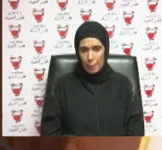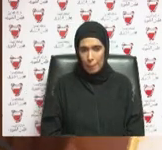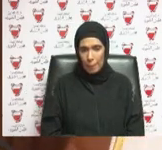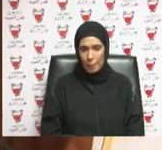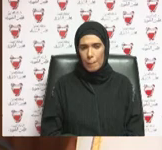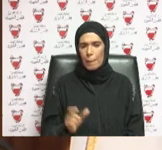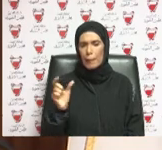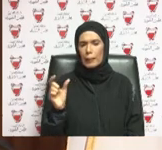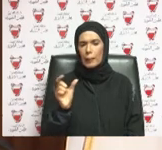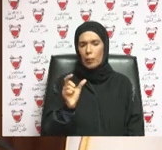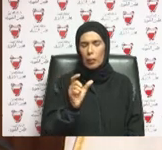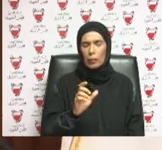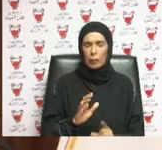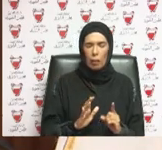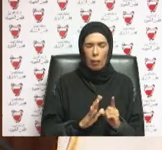كلماتك مؤثرة